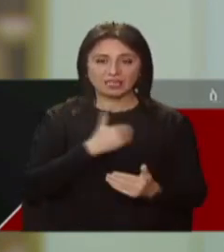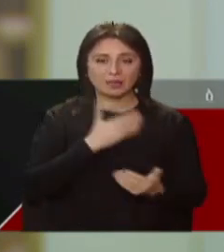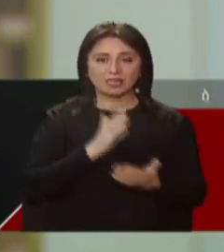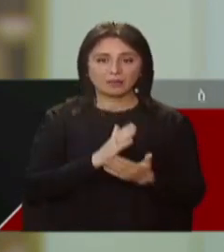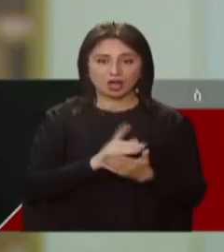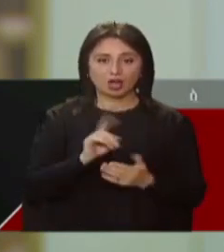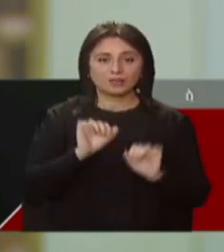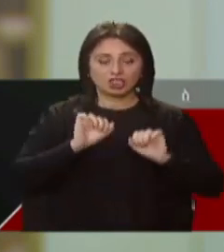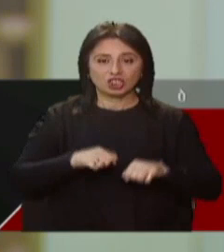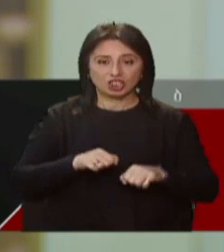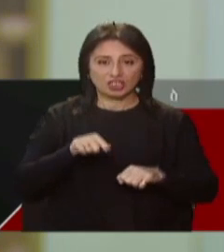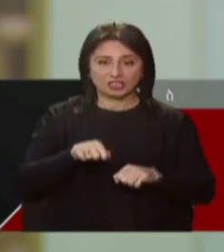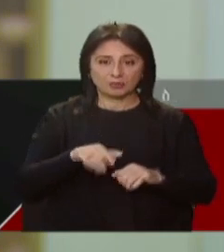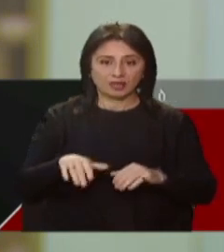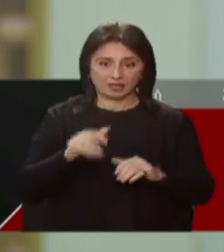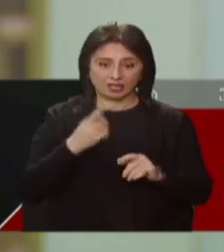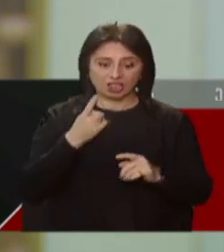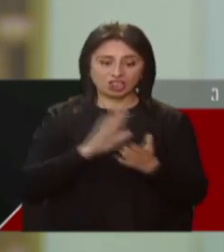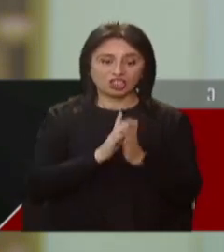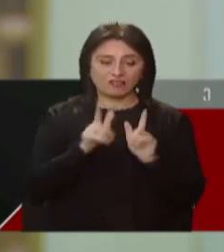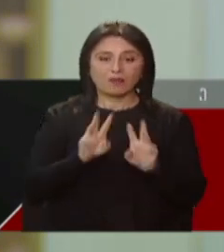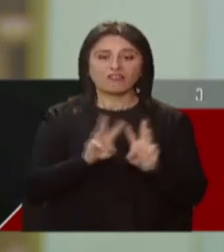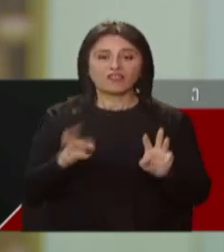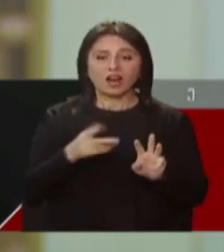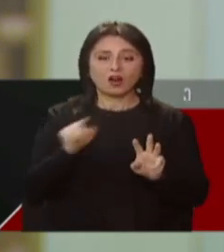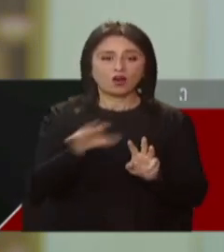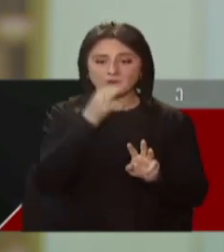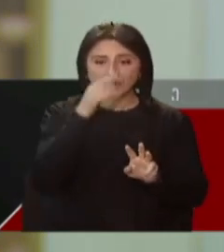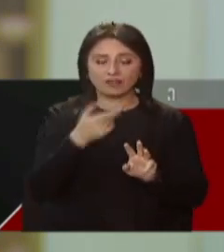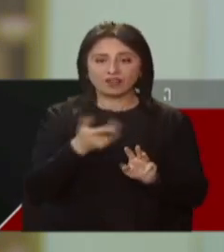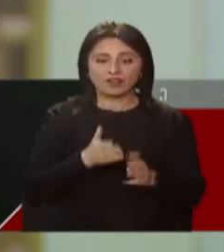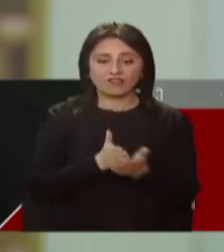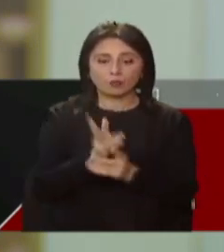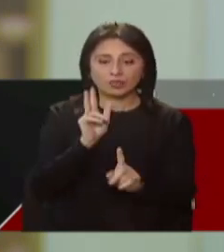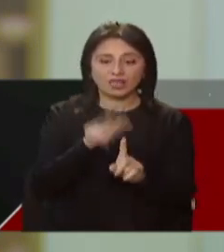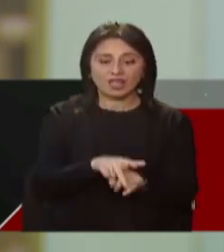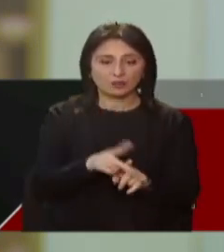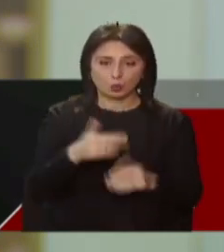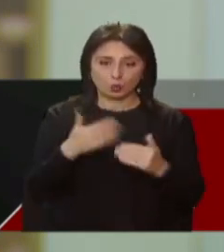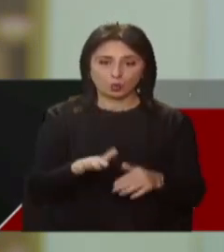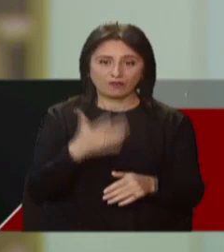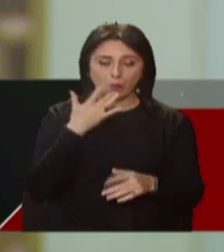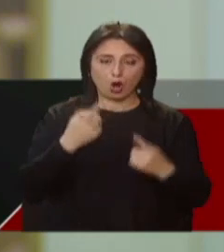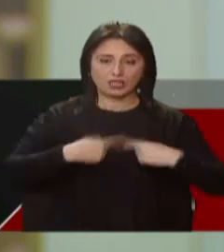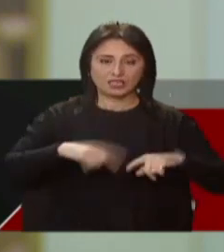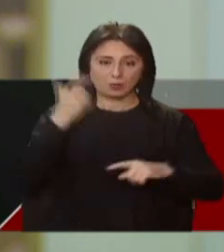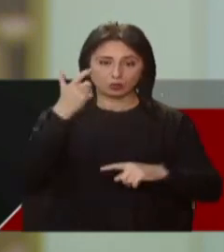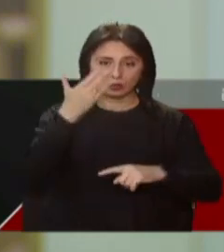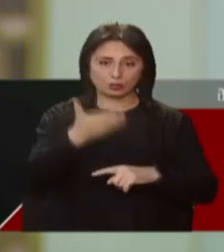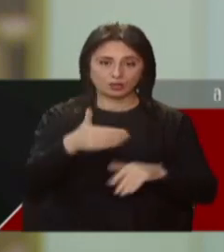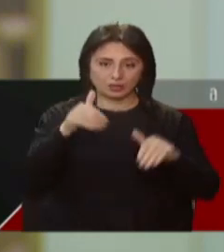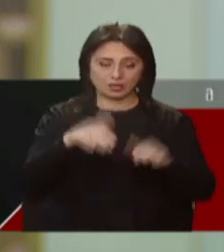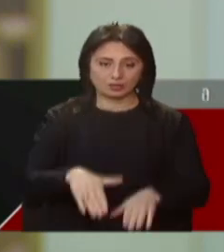რომ შეიძლება პლატფორმაზე ერთზე შევთანხმდეთ, თუმცა რა ფუნქციებით იქნება დატვირთული, ეს ყველაფერი უკვე პოლიტსაბჭოს